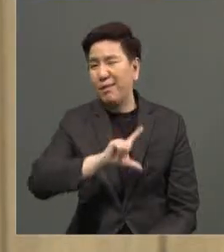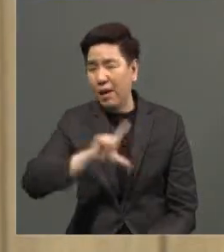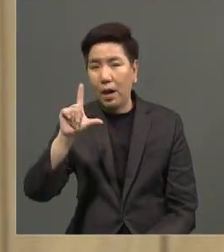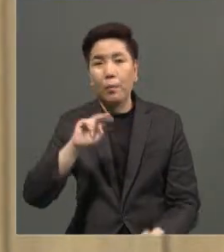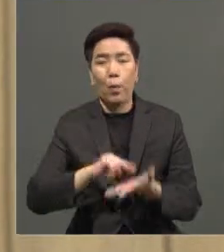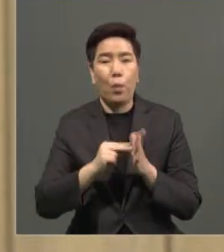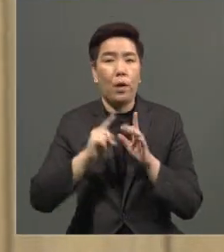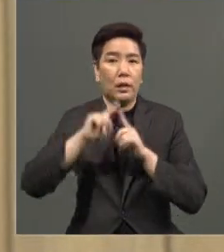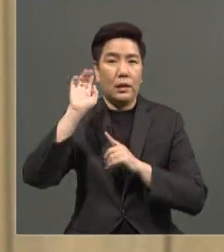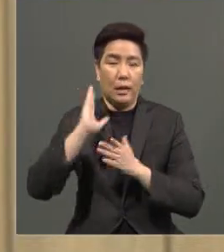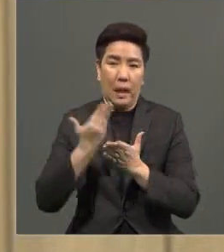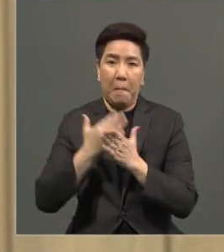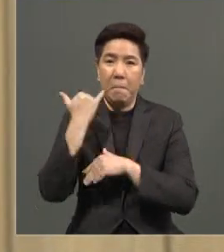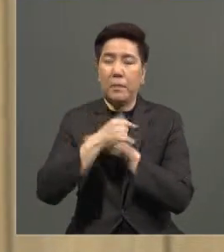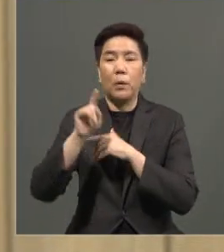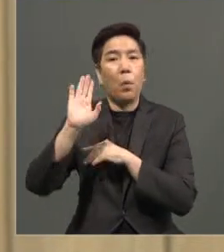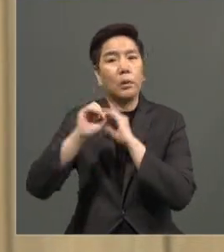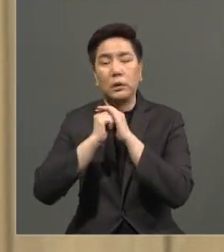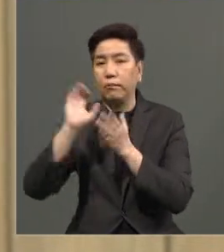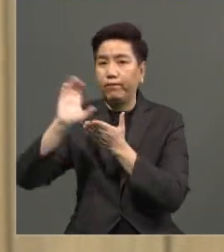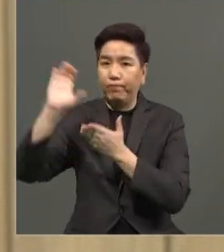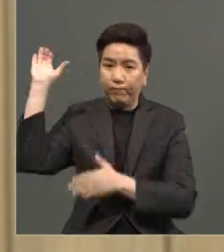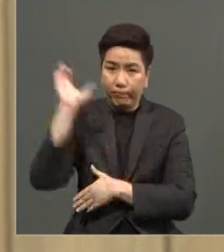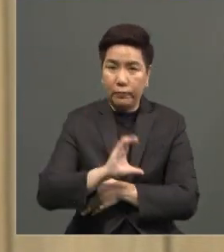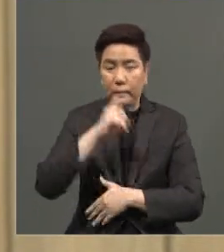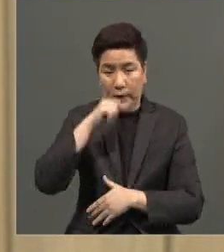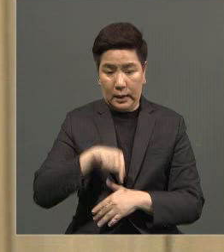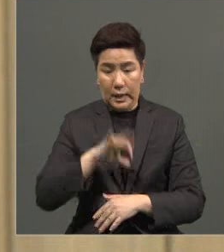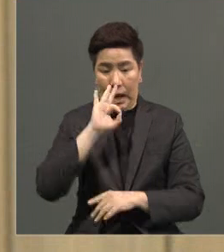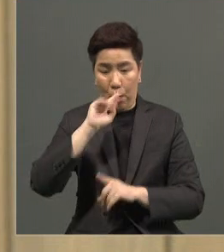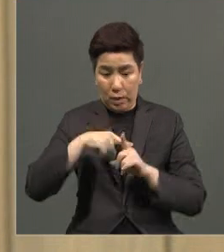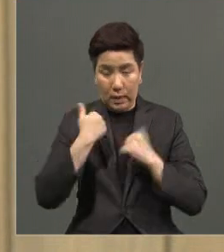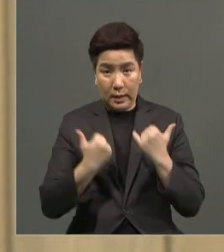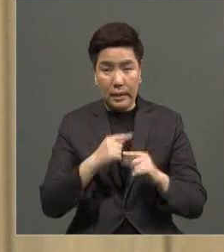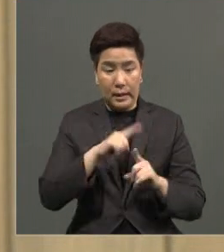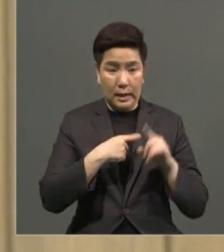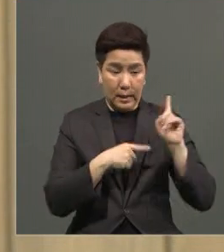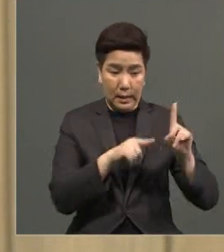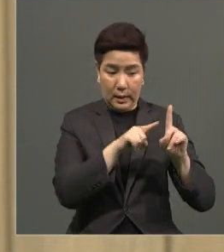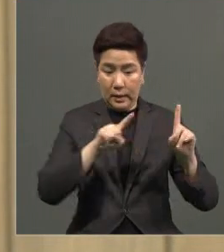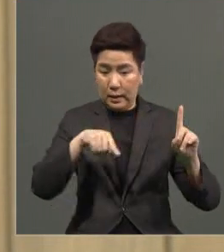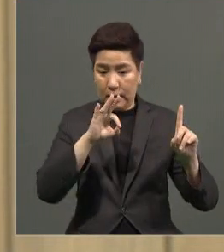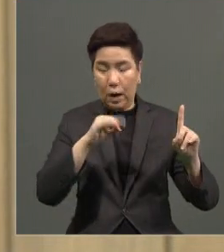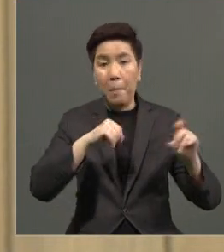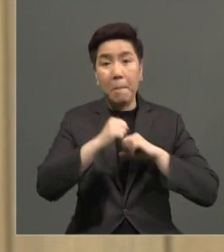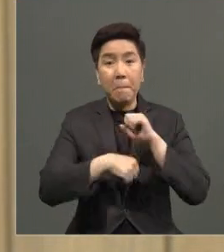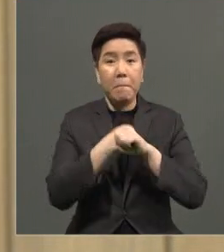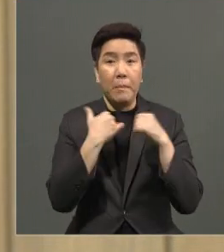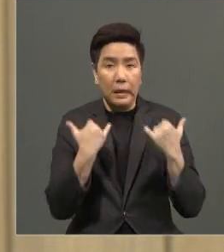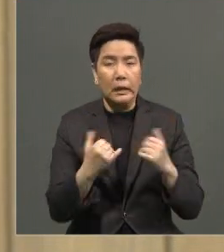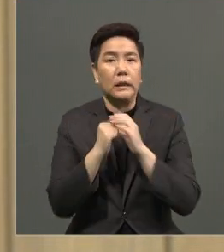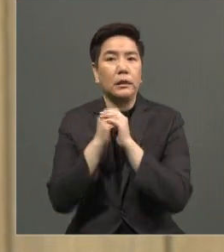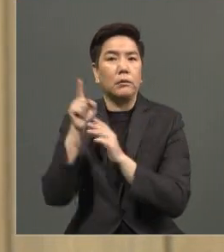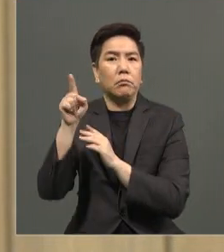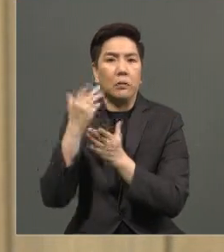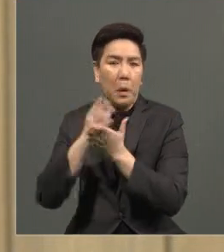อันดับ 1ในกลุ่มนักลงทุนต่างชาติขณะที่ช่วง 9เดือนแรกของปีนี้คือตั้งแต่มกราคมจนถึงกันยายนที่ผ่านมาจีนได้